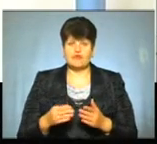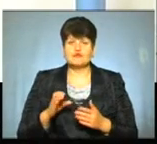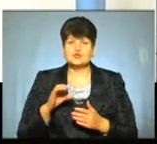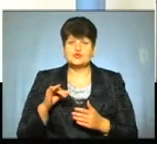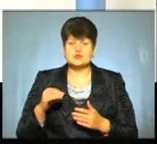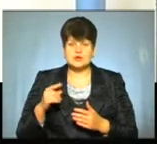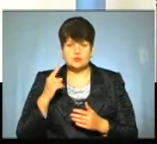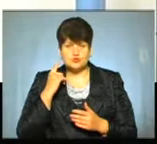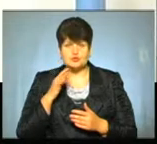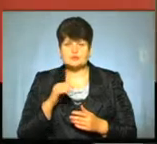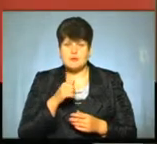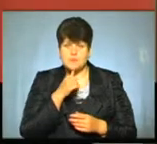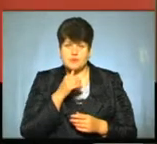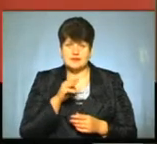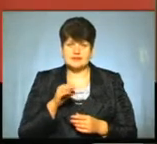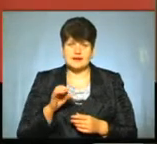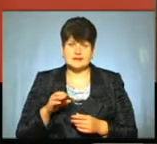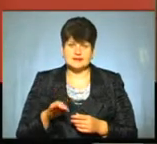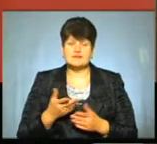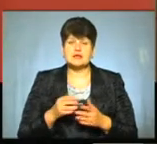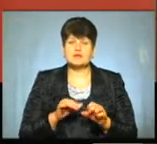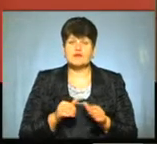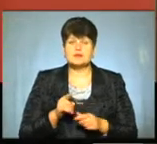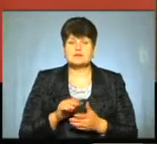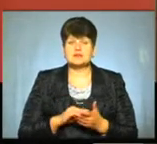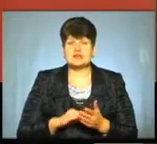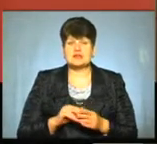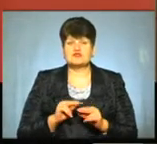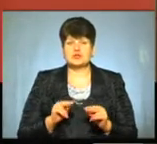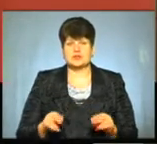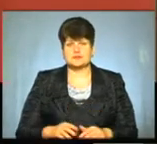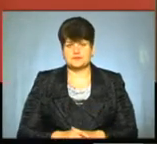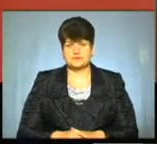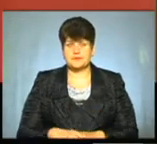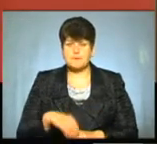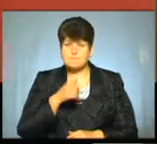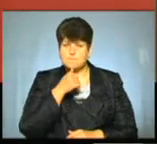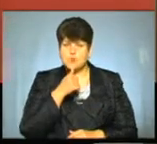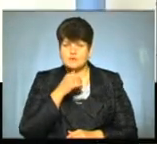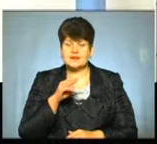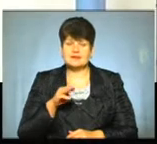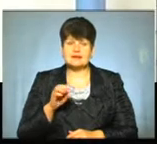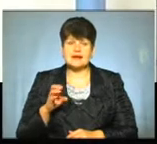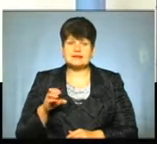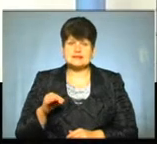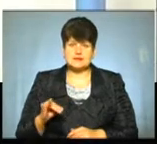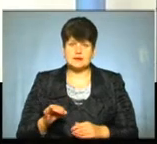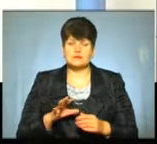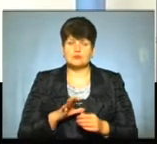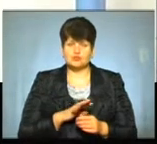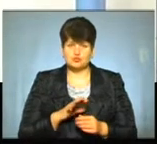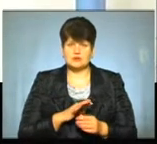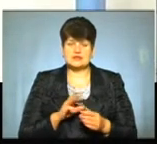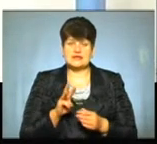В сюжеті ми почули, що були пробні тести. В якій формі їх складали вчителі? Пробні тести